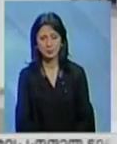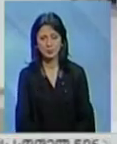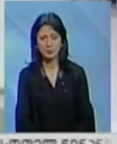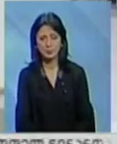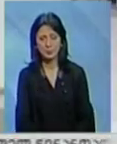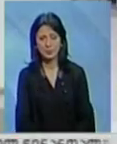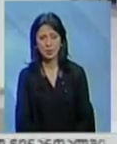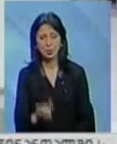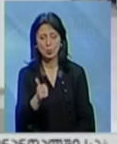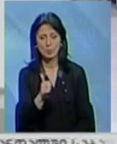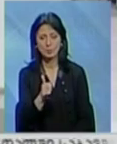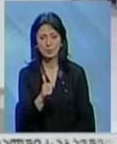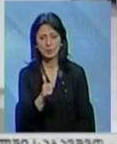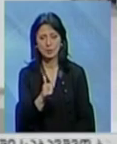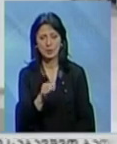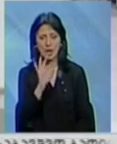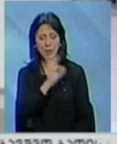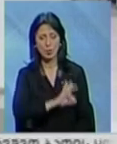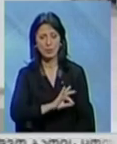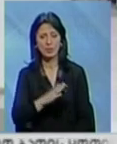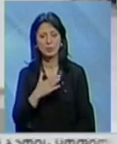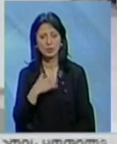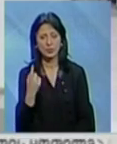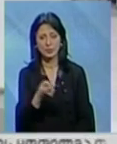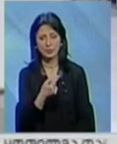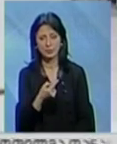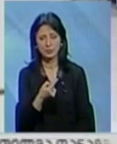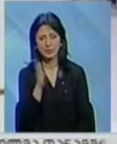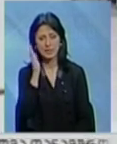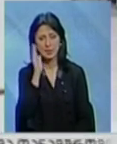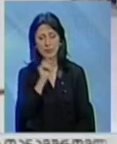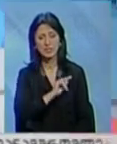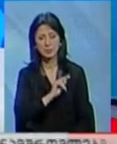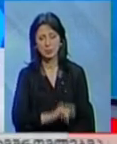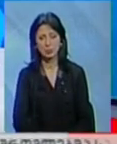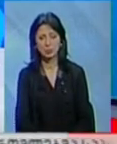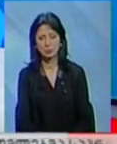რომელიც გამოგვადგება ჩვენ სამომავლო სამსახურში.